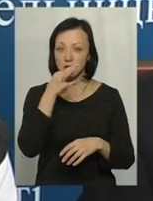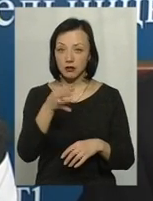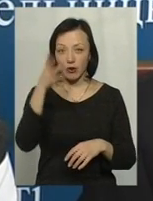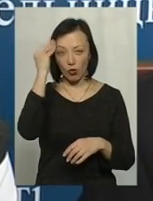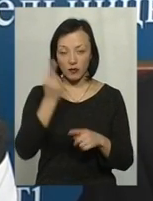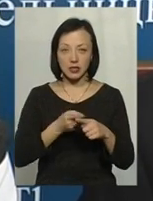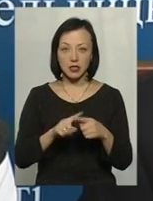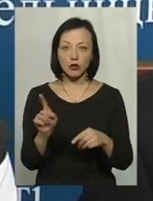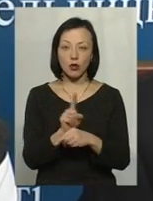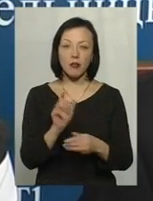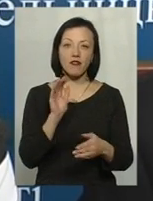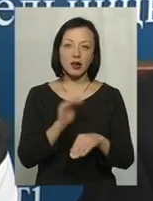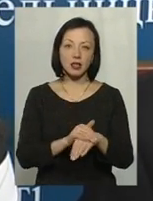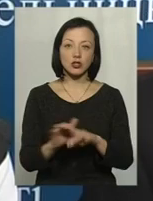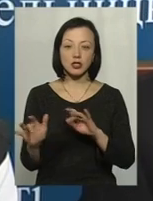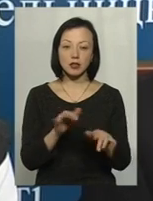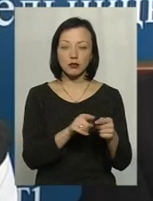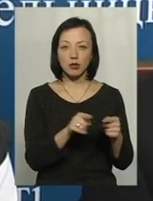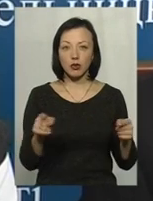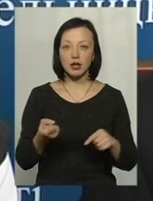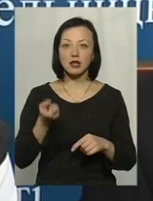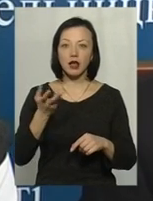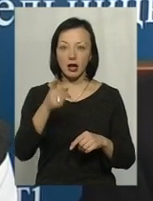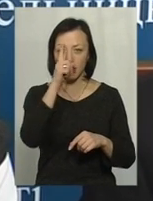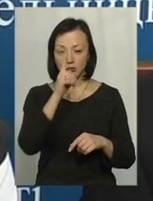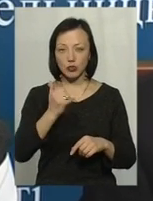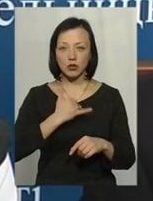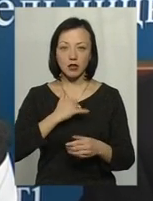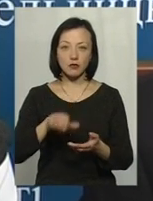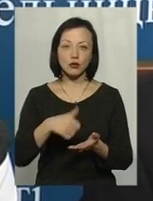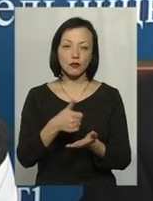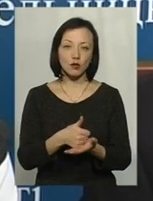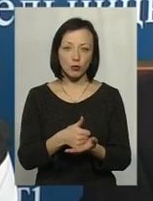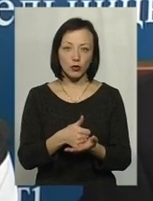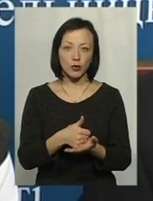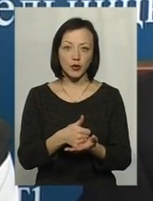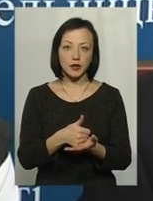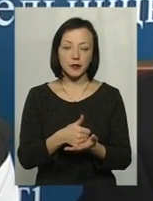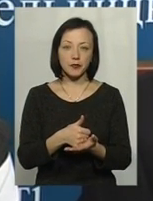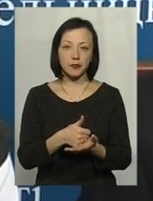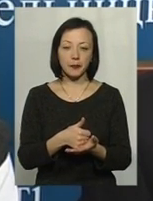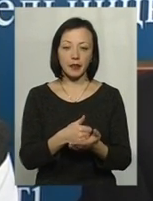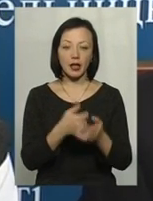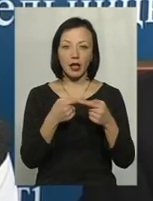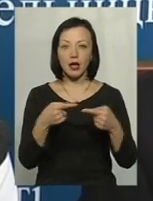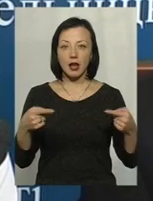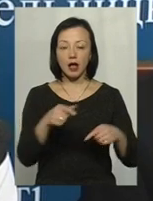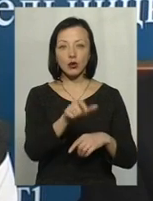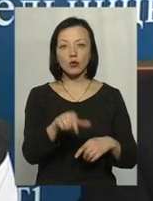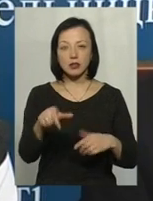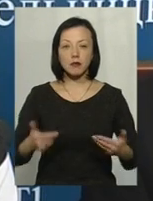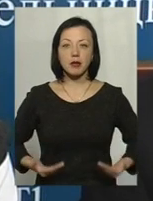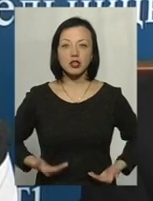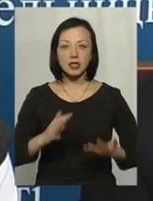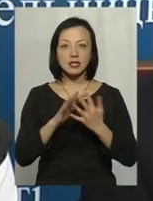що ці норми фактично діють на протязі декілька місяців, у нас в основному ряд осіб, мешканців